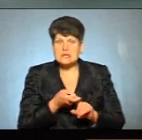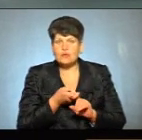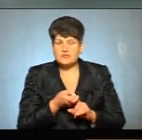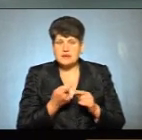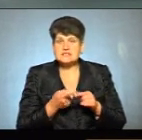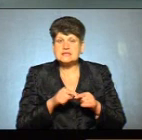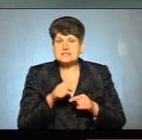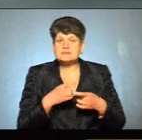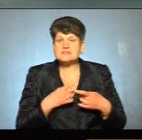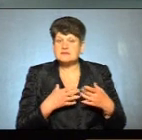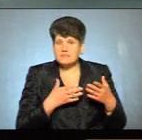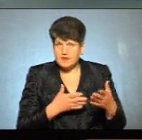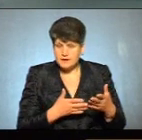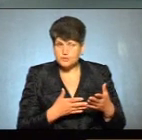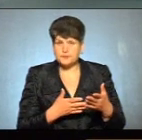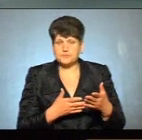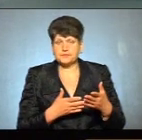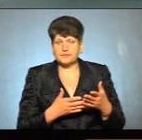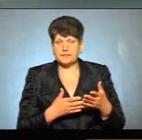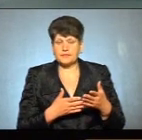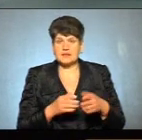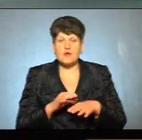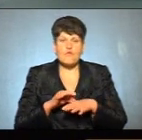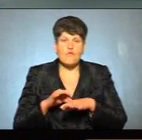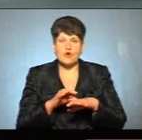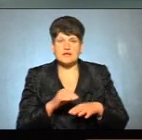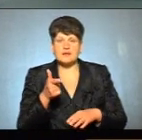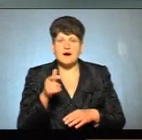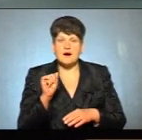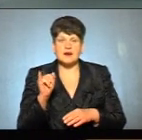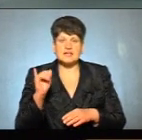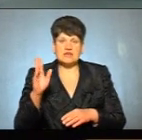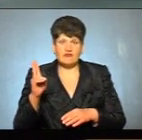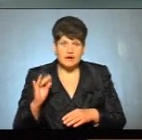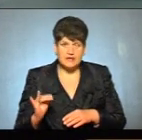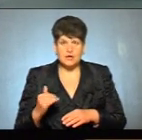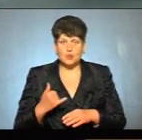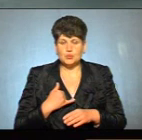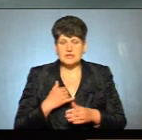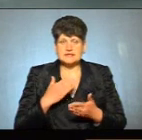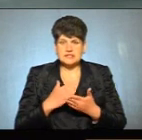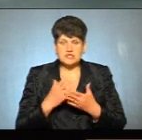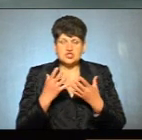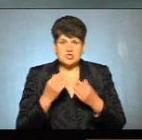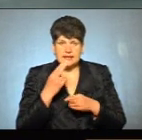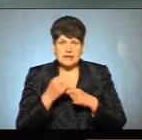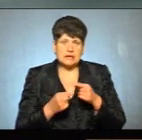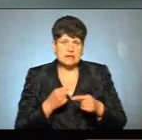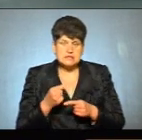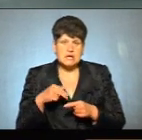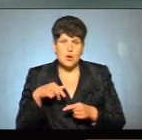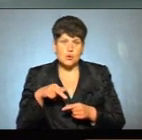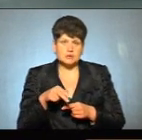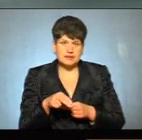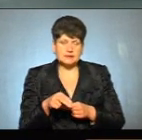святом Воскресіння. Зокрема, десь водять гаївки, в нас в регіоні ще є традиція на самий день Пасхи ходити